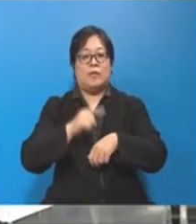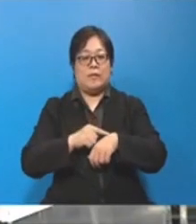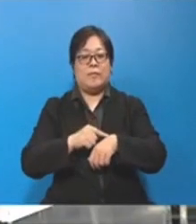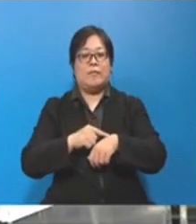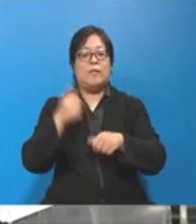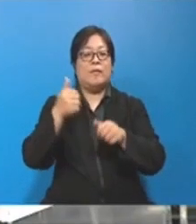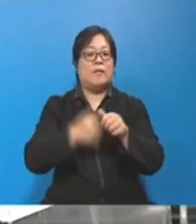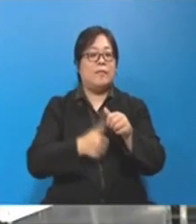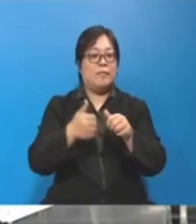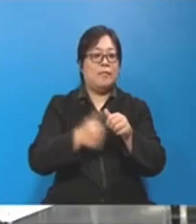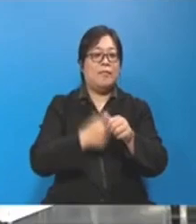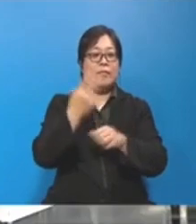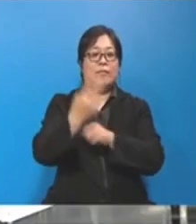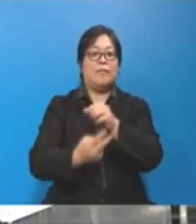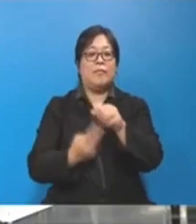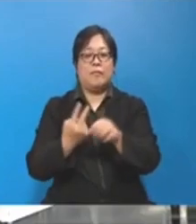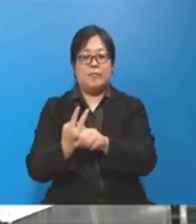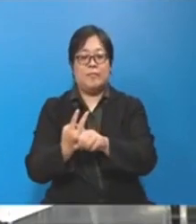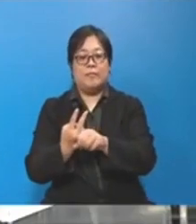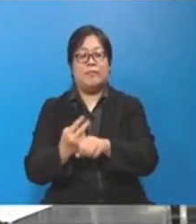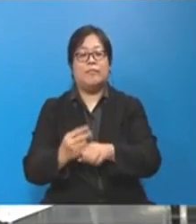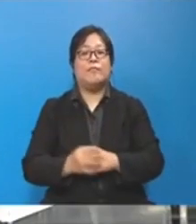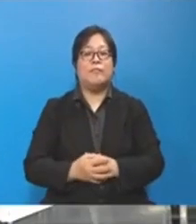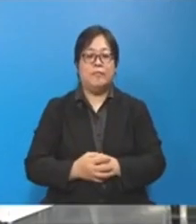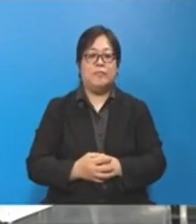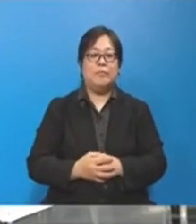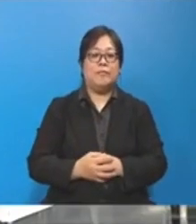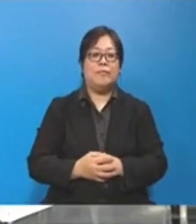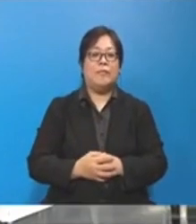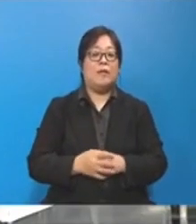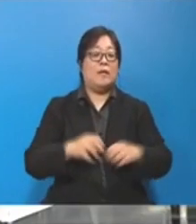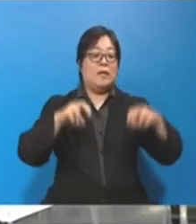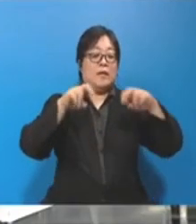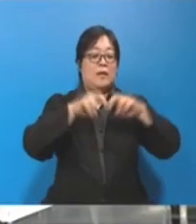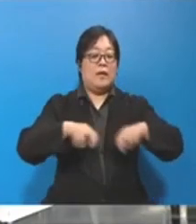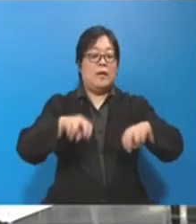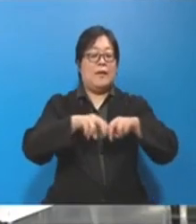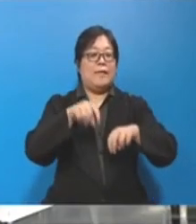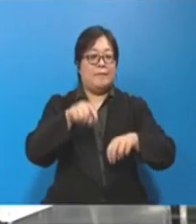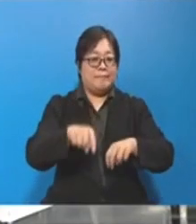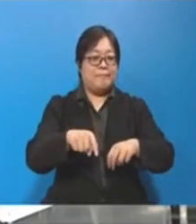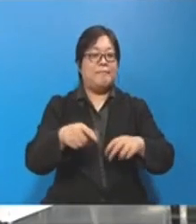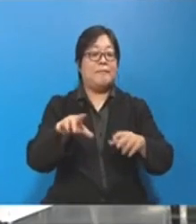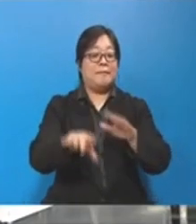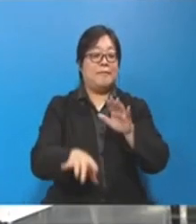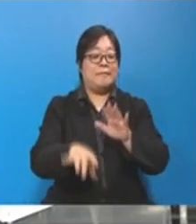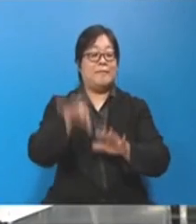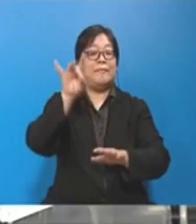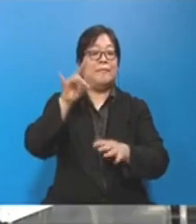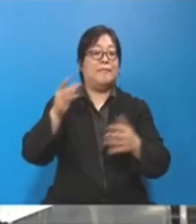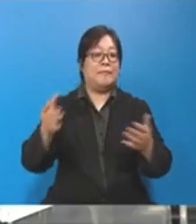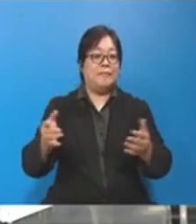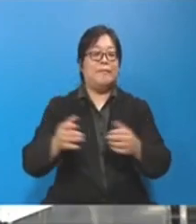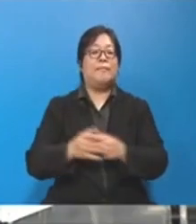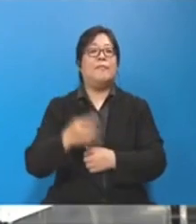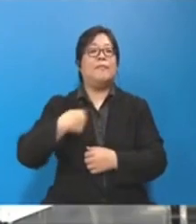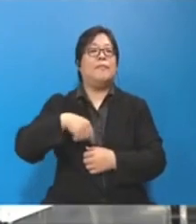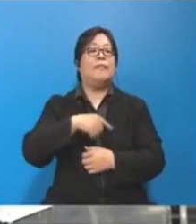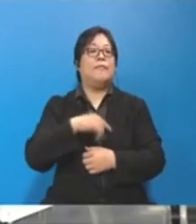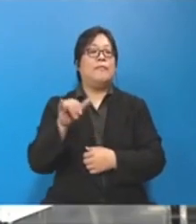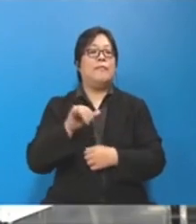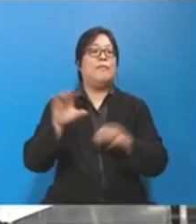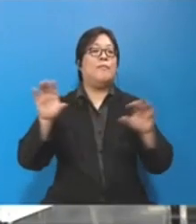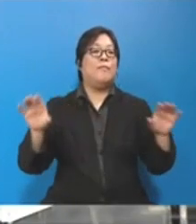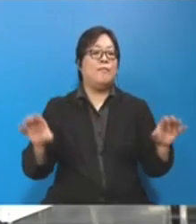setiap dua tahun Hai Jadi melalui kajian ini ataupun dapatkan ini kita